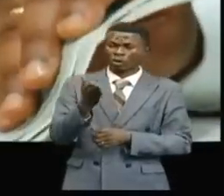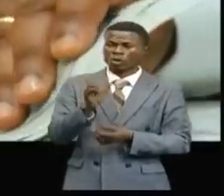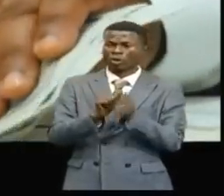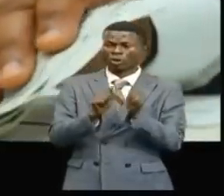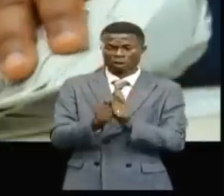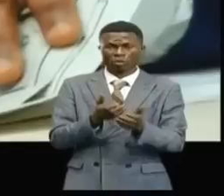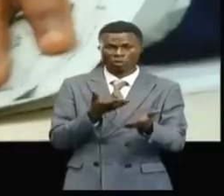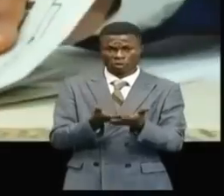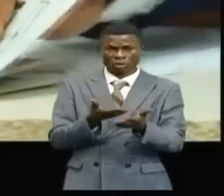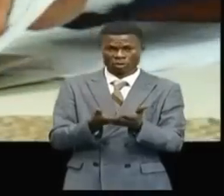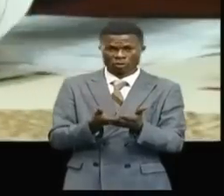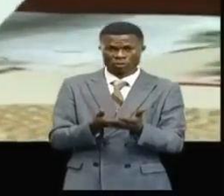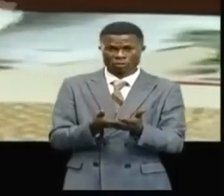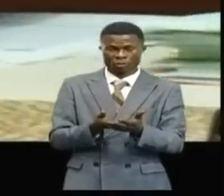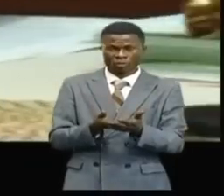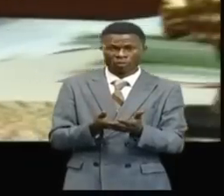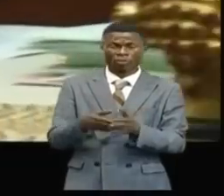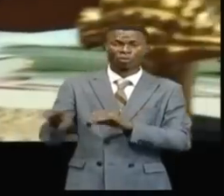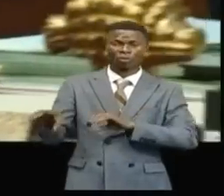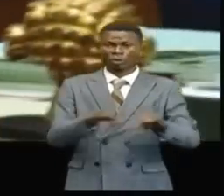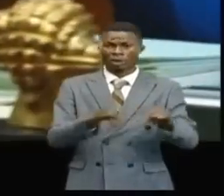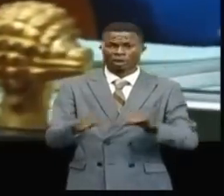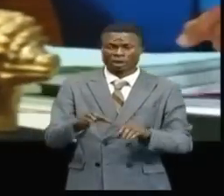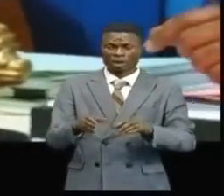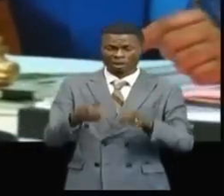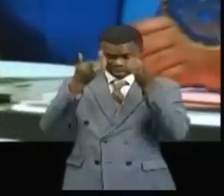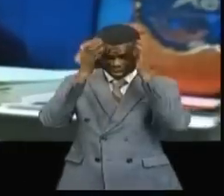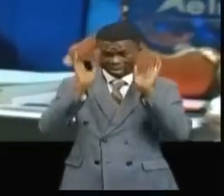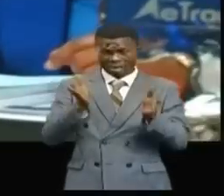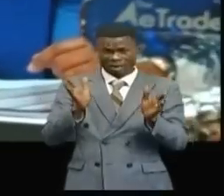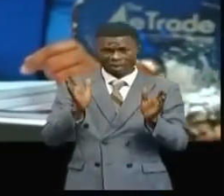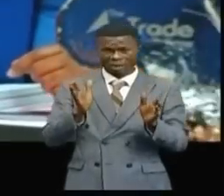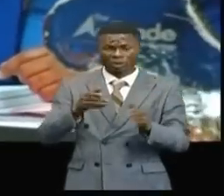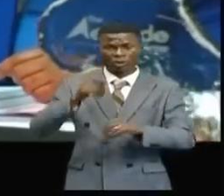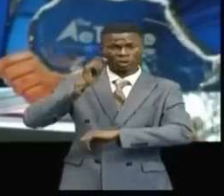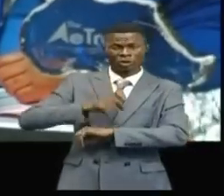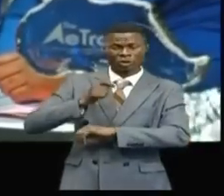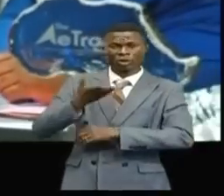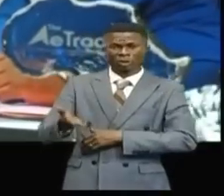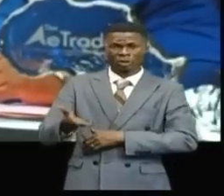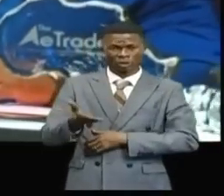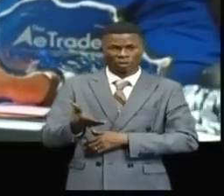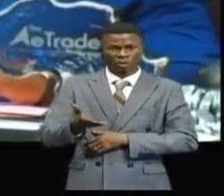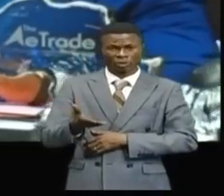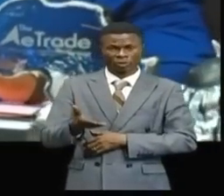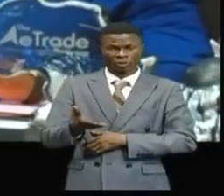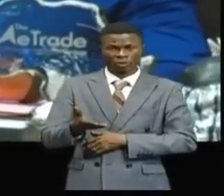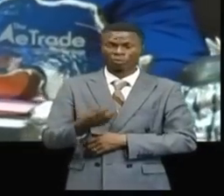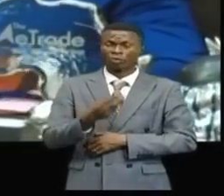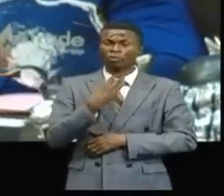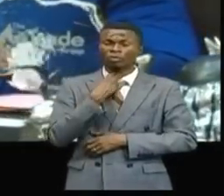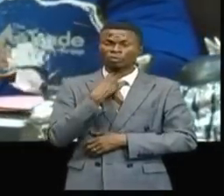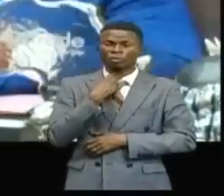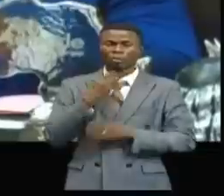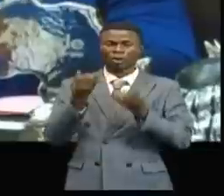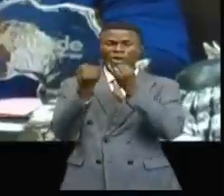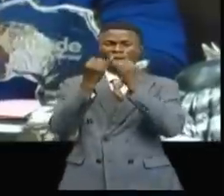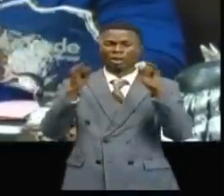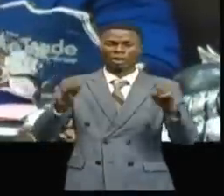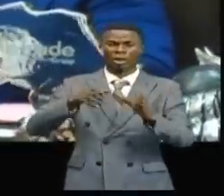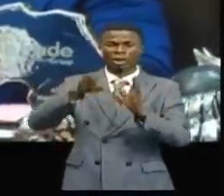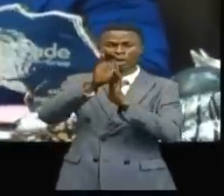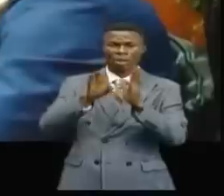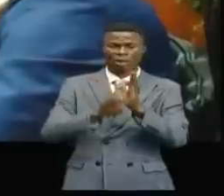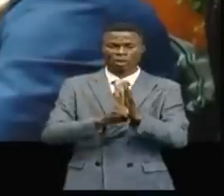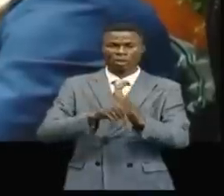inaction ou de l'action désarticulée de la justice. sans enfreindre l'indépendance constitutionnelle du